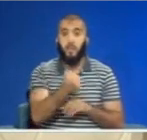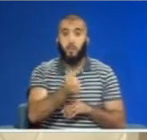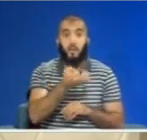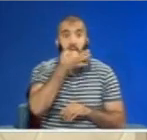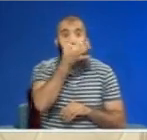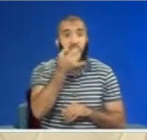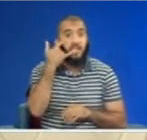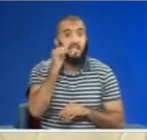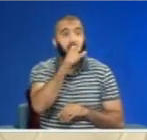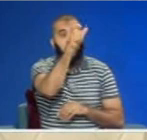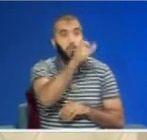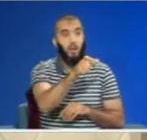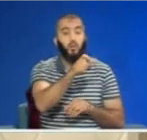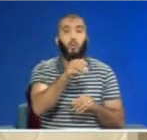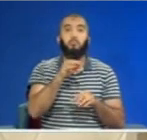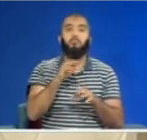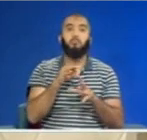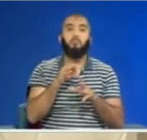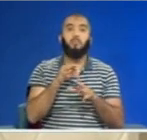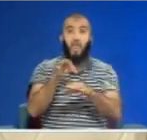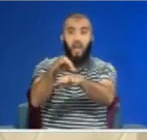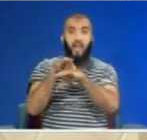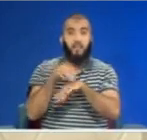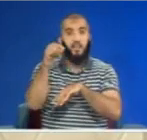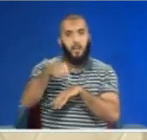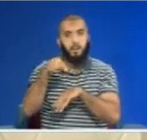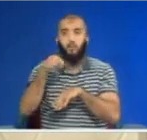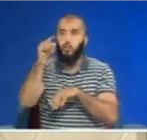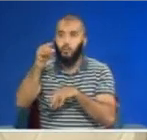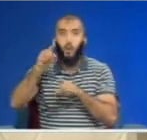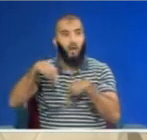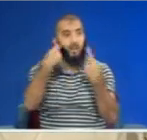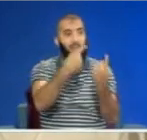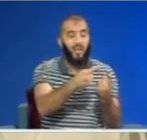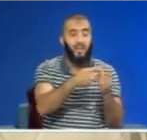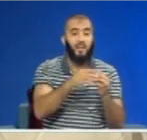دعاك فأجبه، يعني أمر، والأمر في إذا لم يقترن